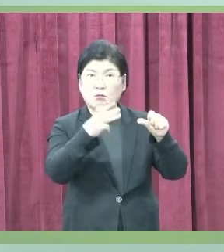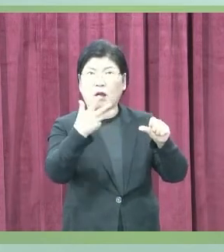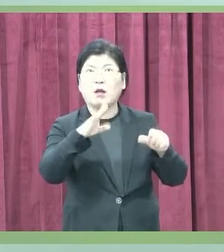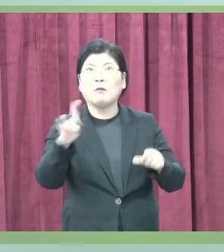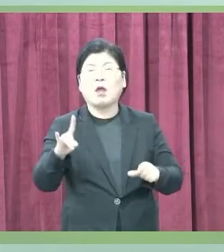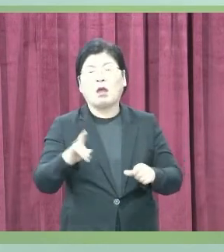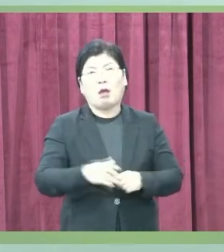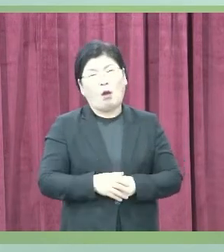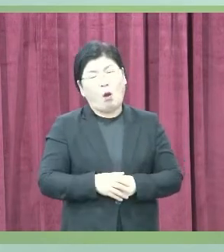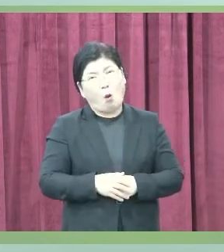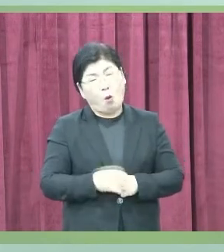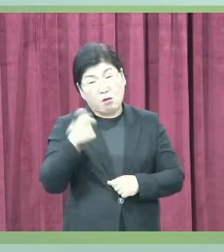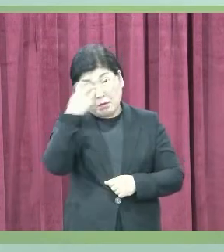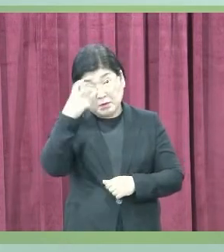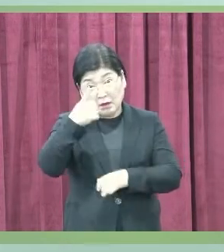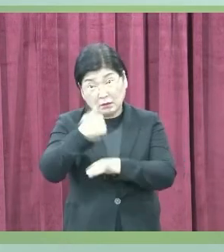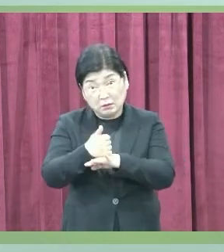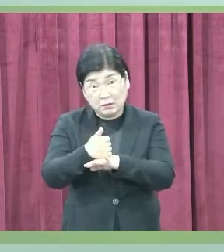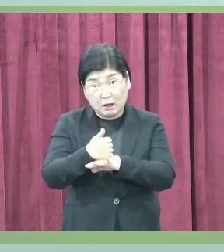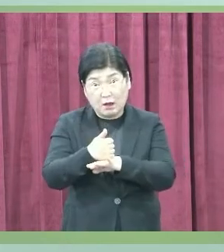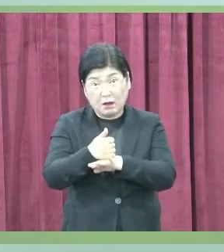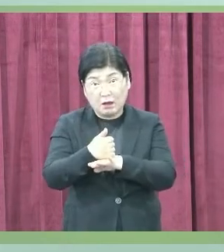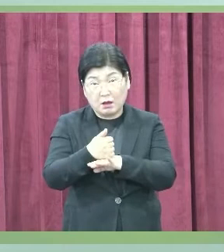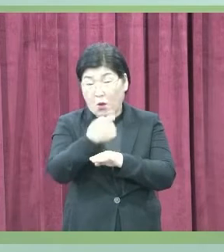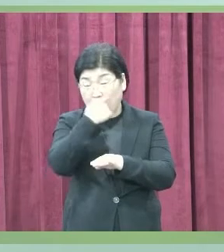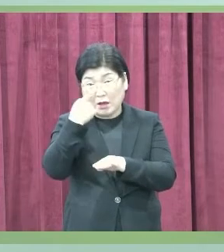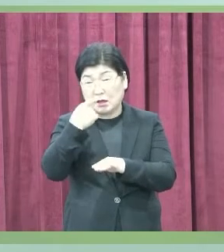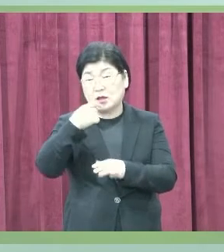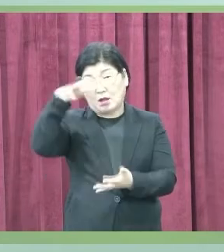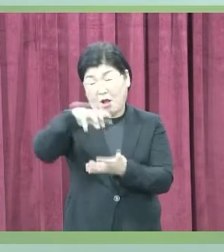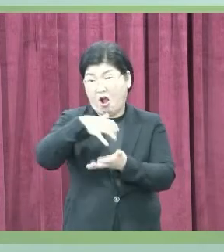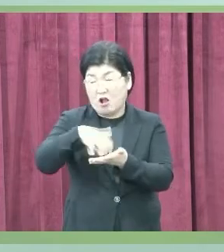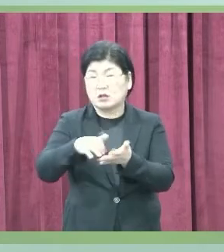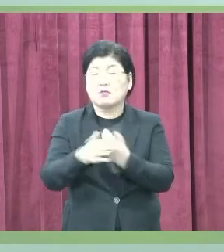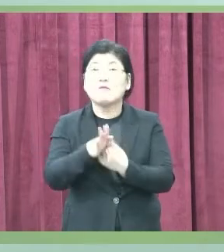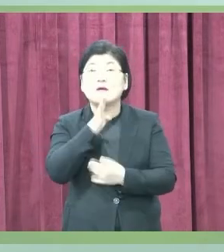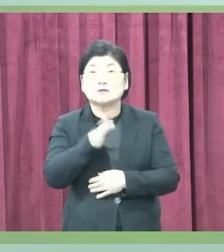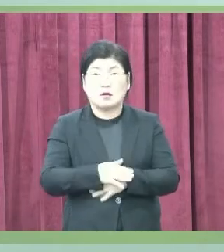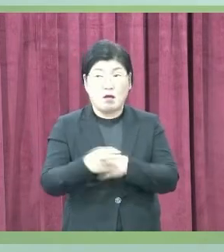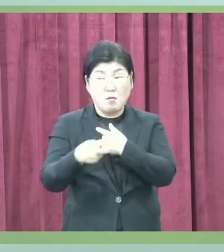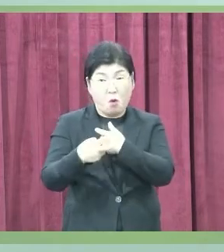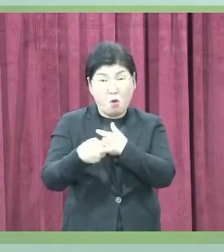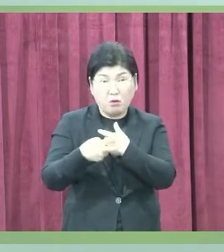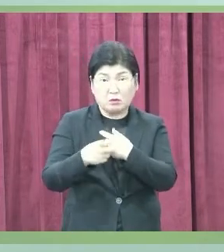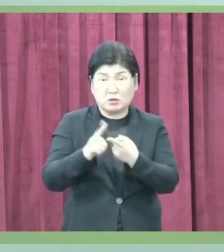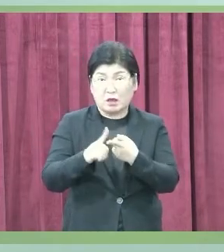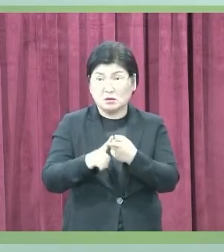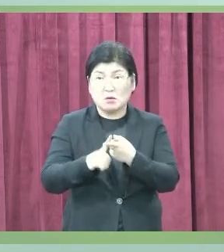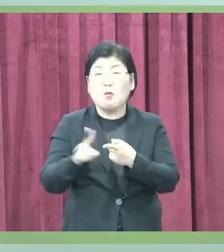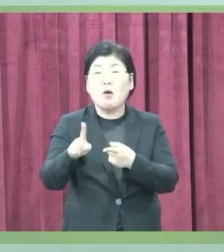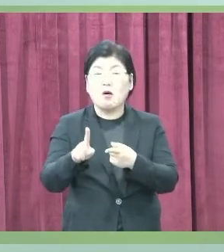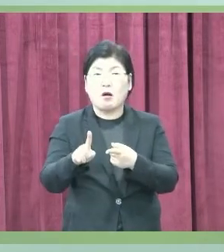이게 진단 코드 갖고 한 거기 때문에 사실이고요. 일단 뭐 이게 진료의 정확도를 갖고 논한다 그러면은 뭐 더 이상 드릴 말씀이